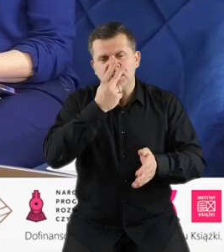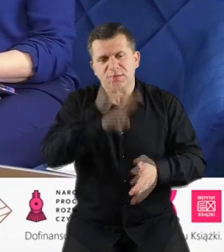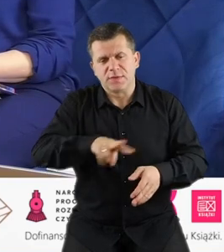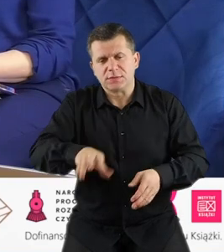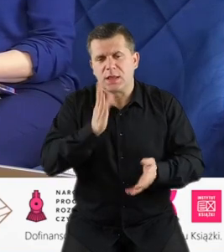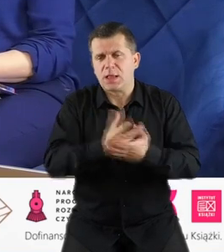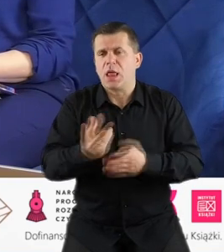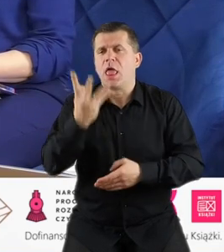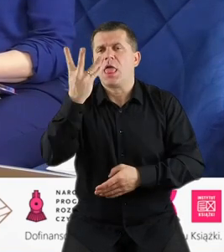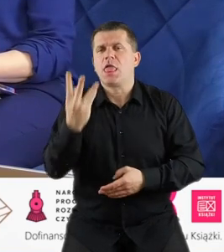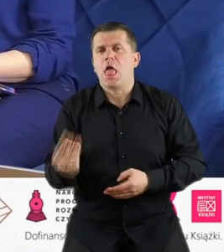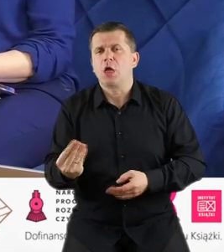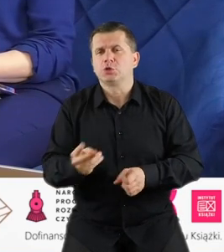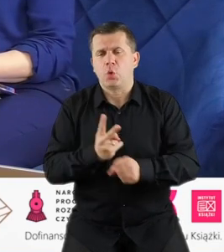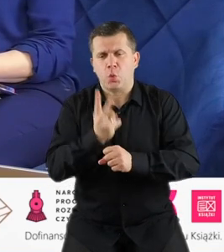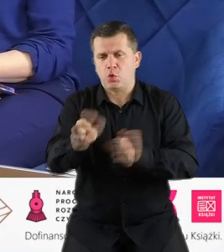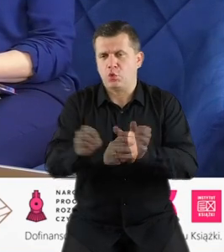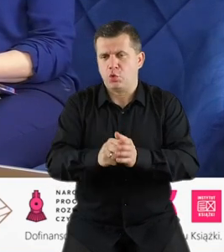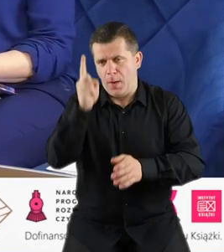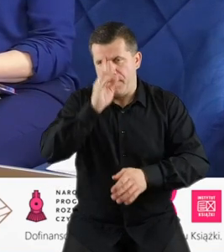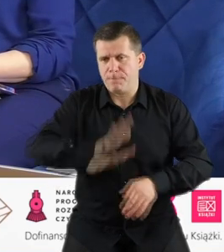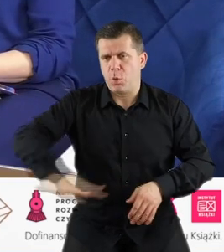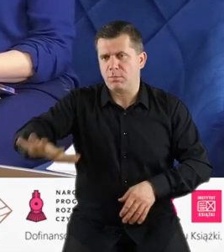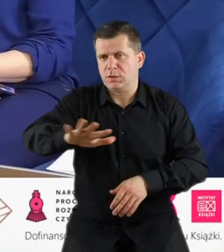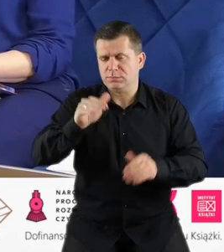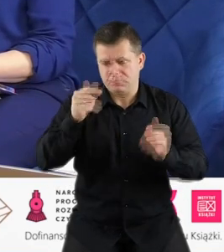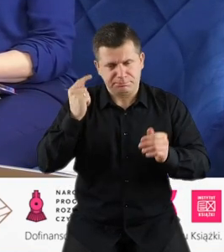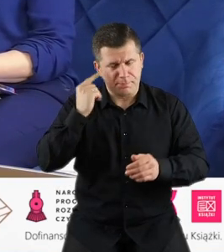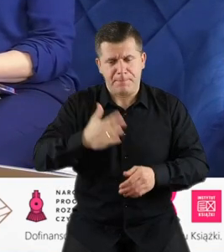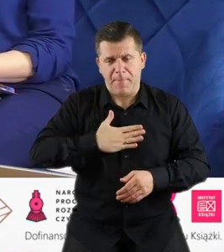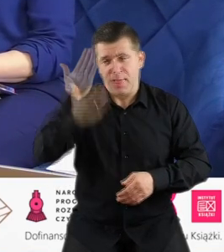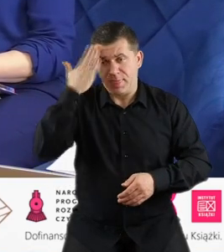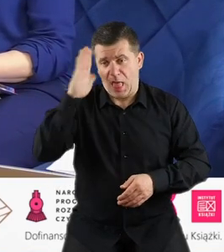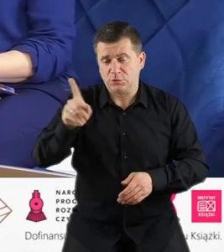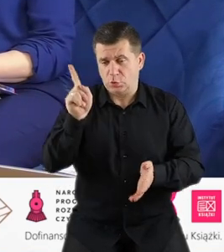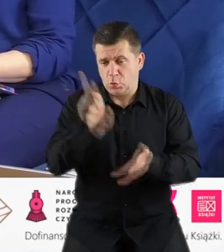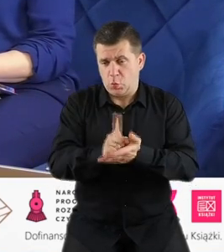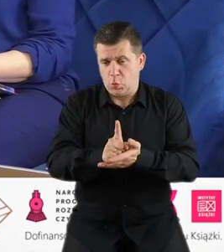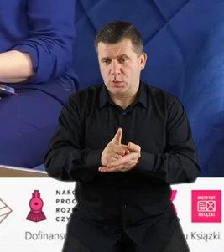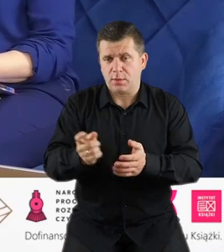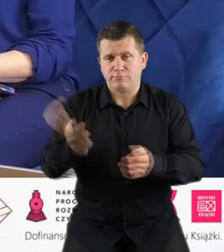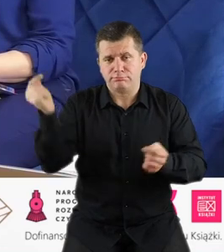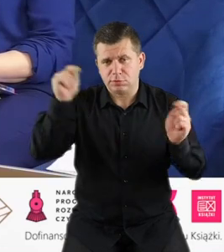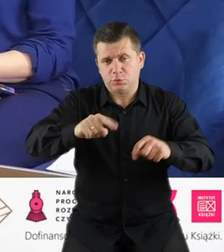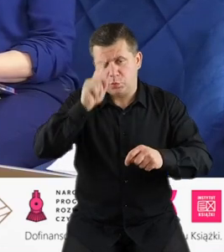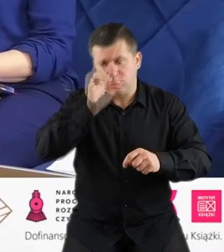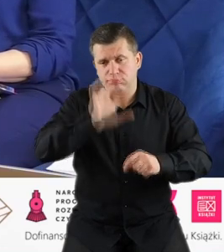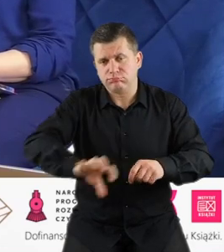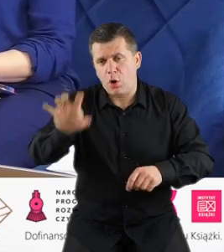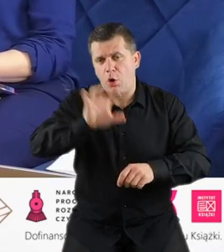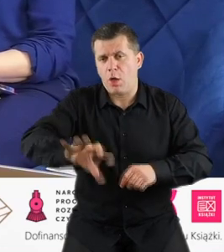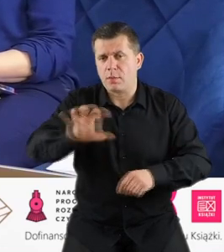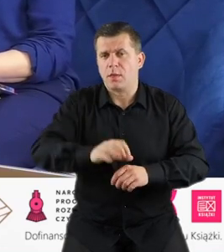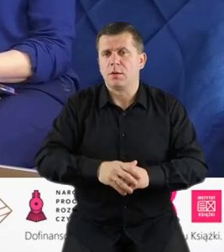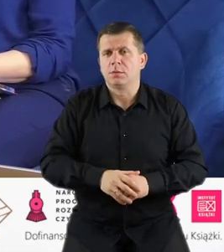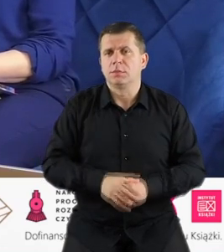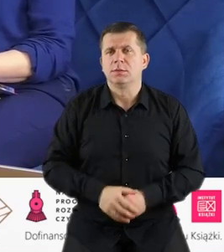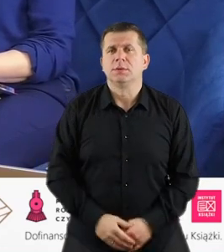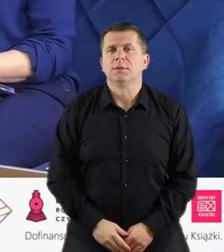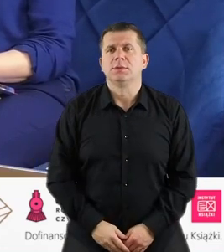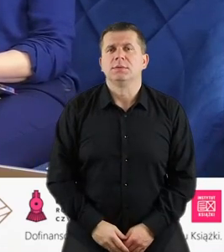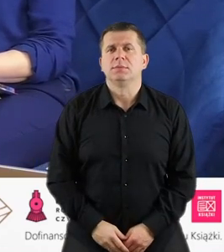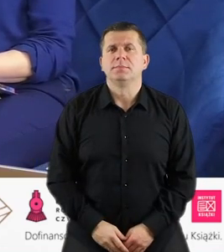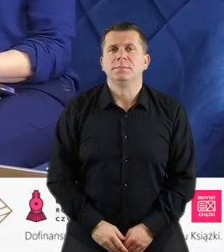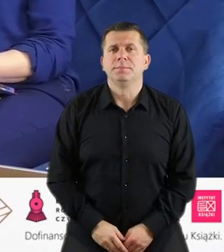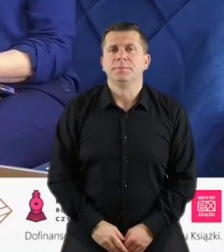właśnie udostępnianych publicznie. Mam nadzieję, że to się odbędzie z udziałem publiczności. Zazwyczaj to jest co najmniej kilka, jak